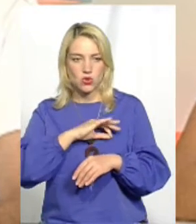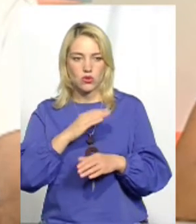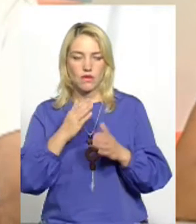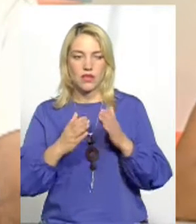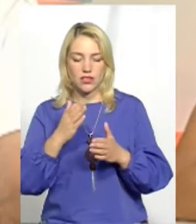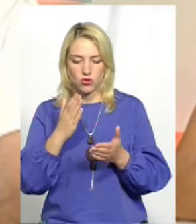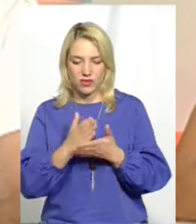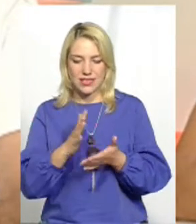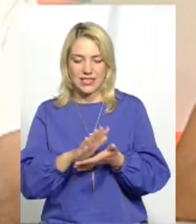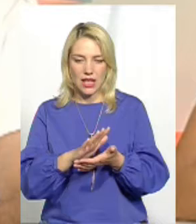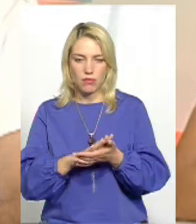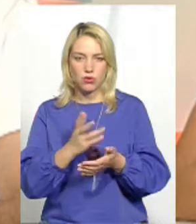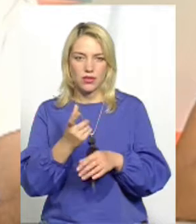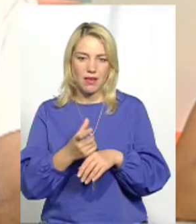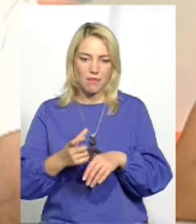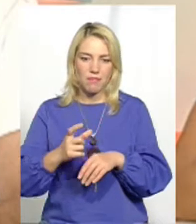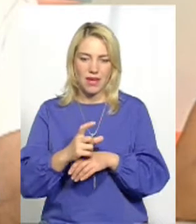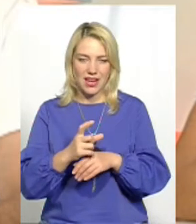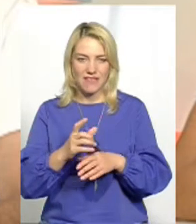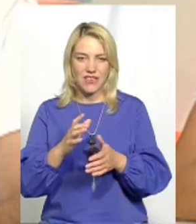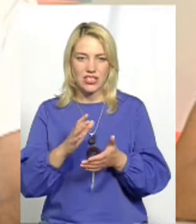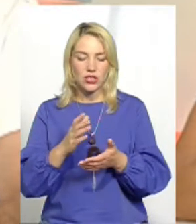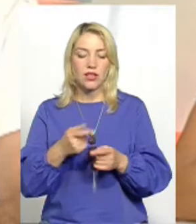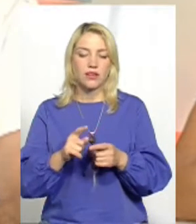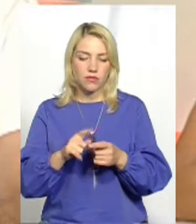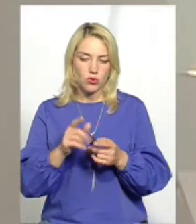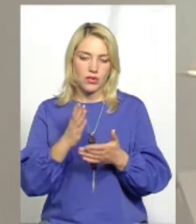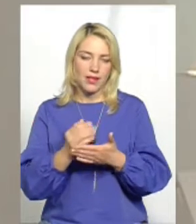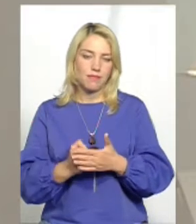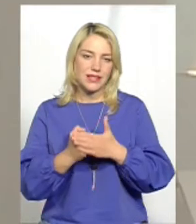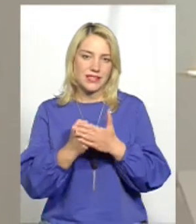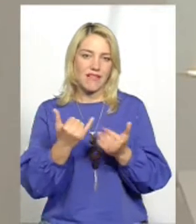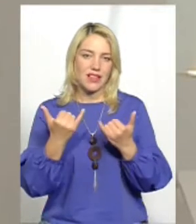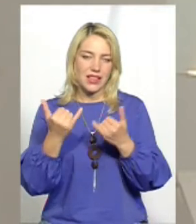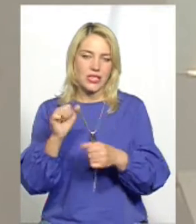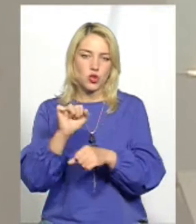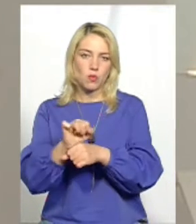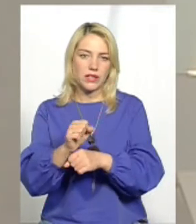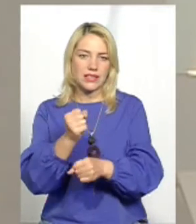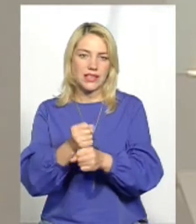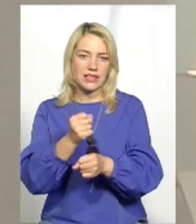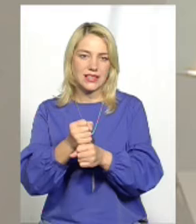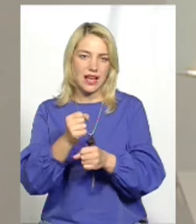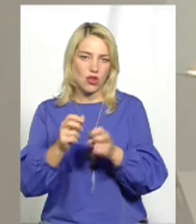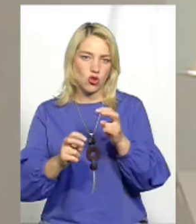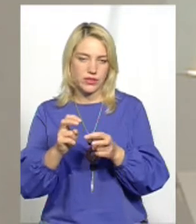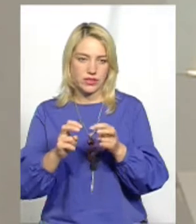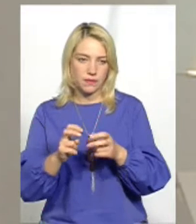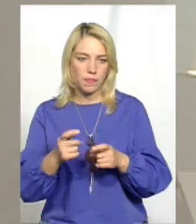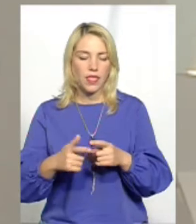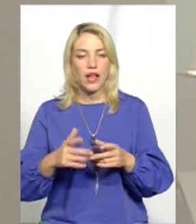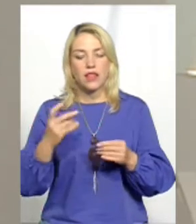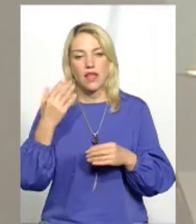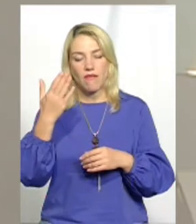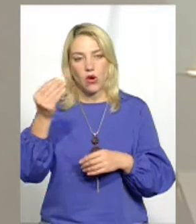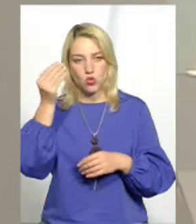результат вимірювання, є перевищення, є підстави для призупинення діяльності. Тобто таким чином. Пане Юрію, а на вашу